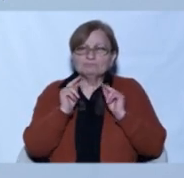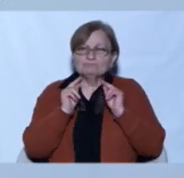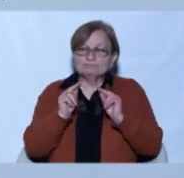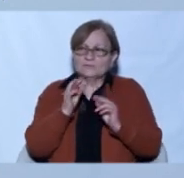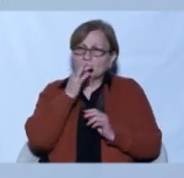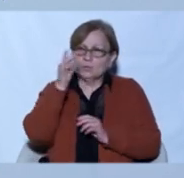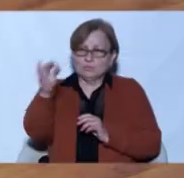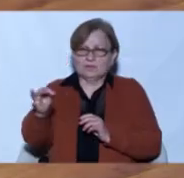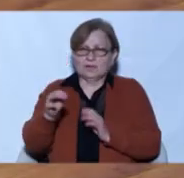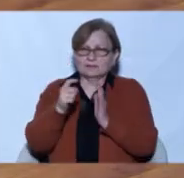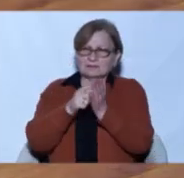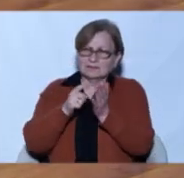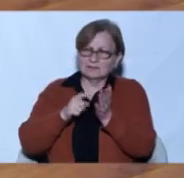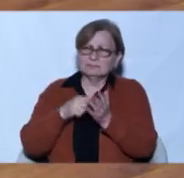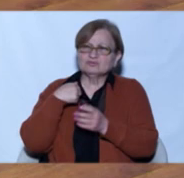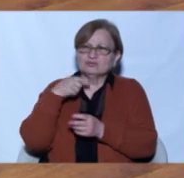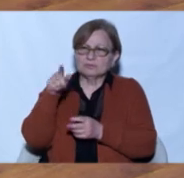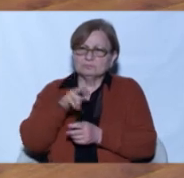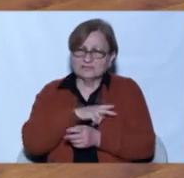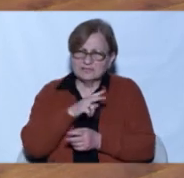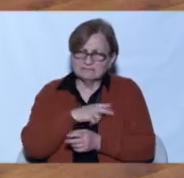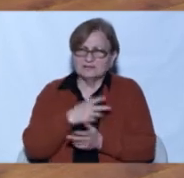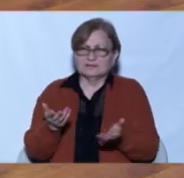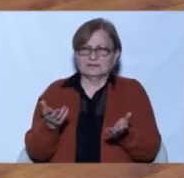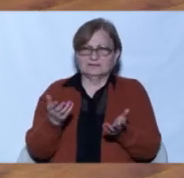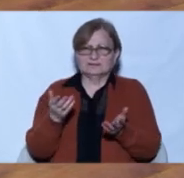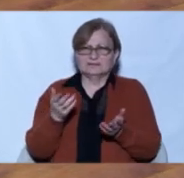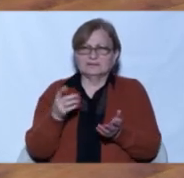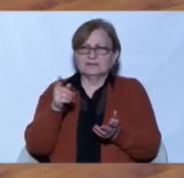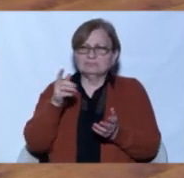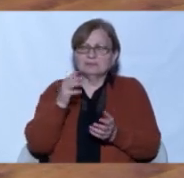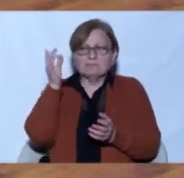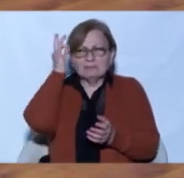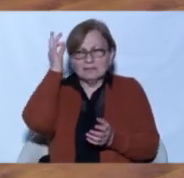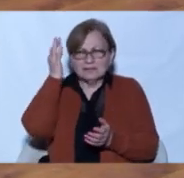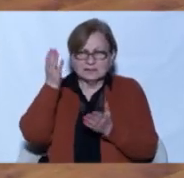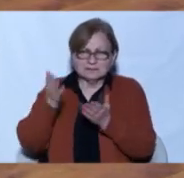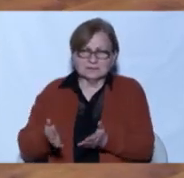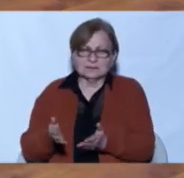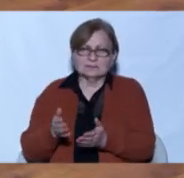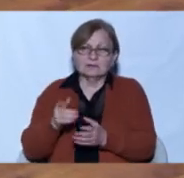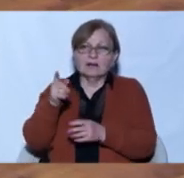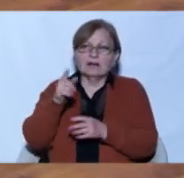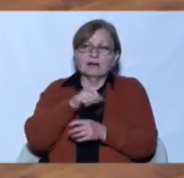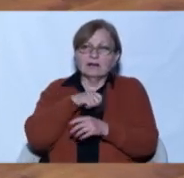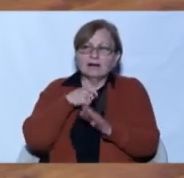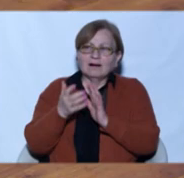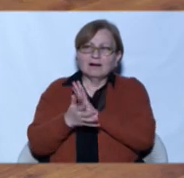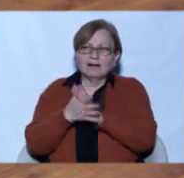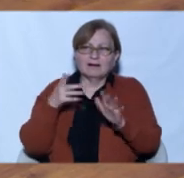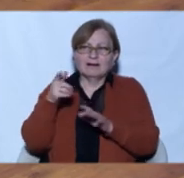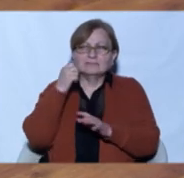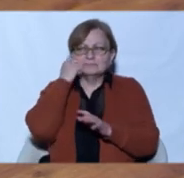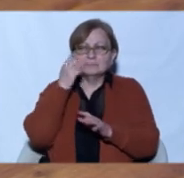რასაც ფიქრობ, ან საჭიროდ ჩათვლი, უთხრა, რომ ძალიან გიყვარს, ძალიან გენატრება, თავად მიხვდები, თავად